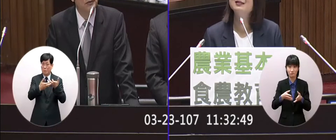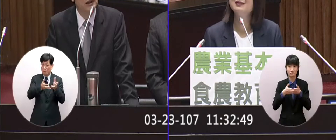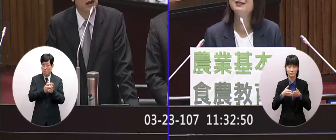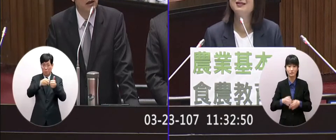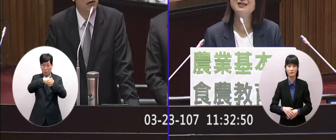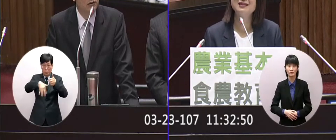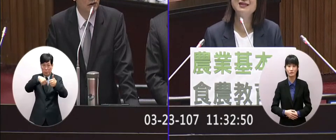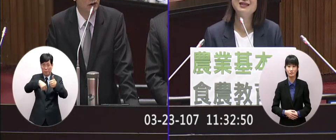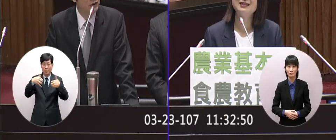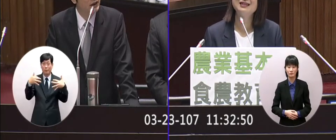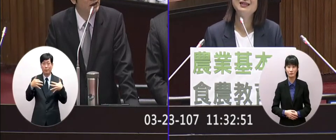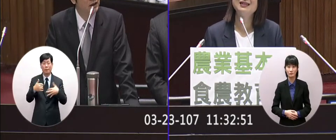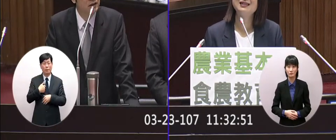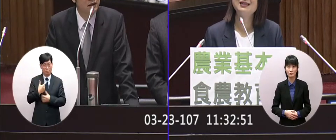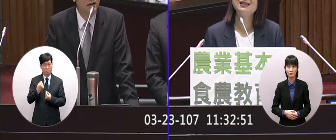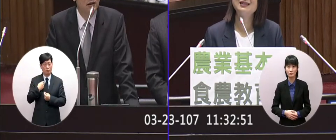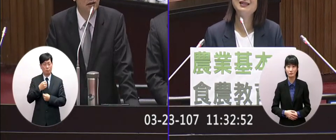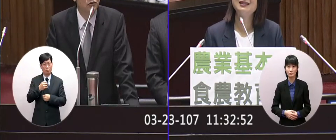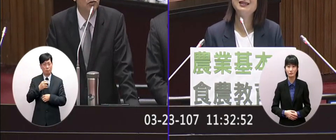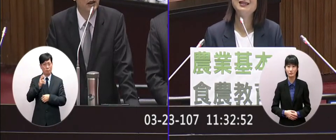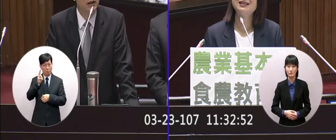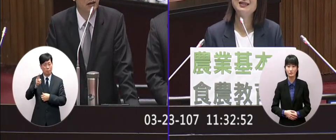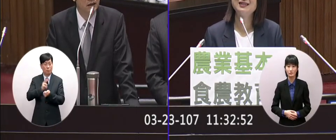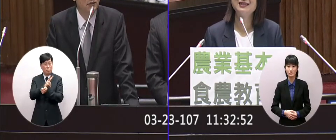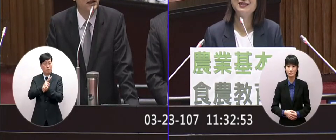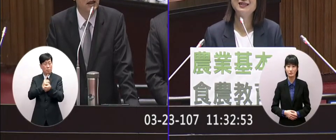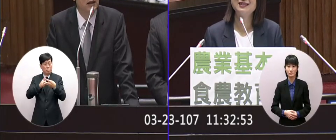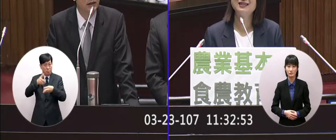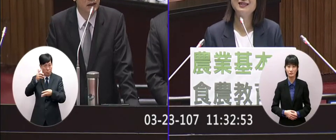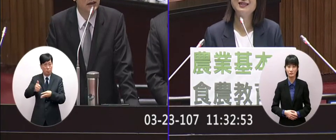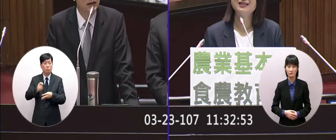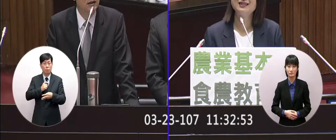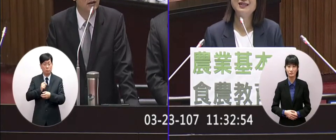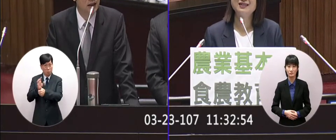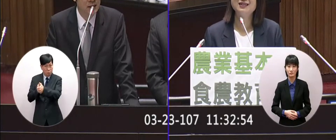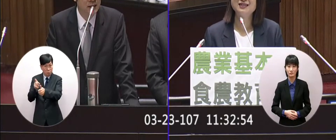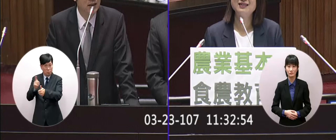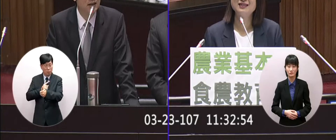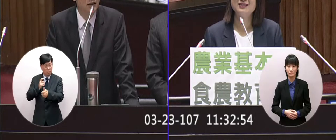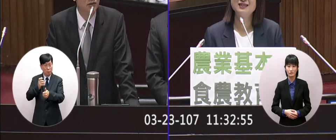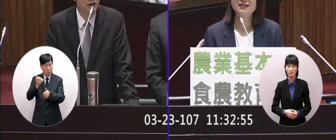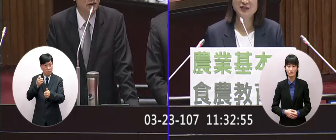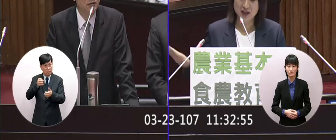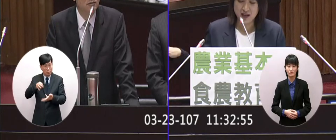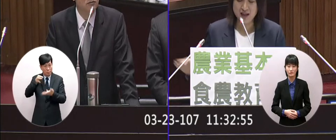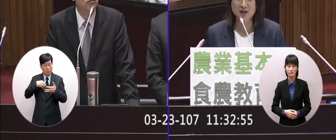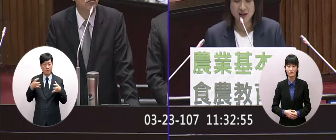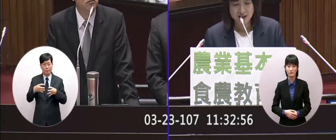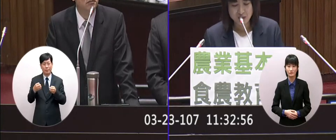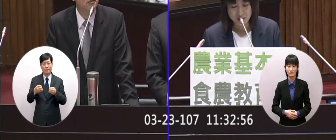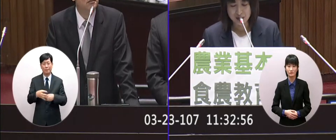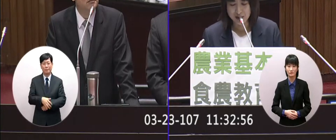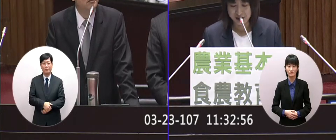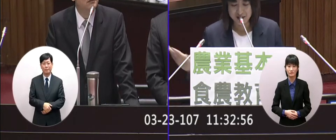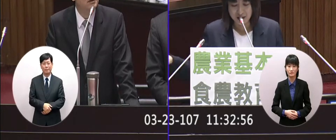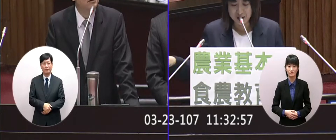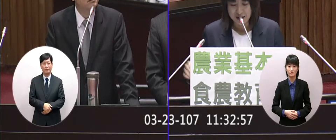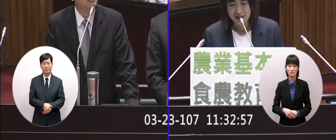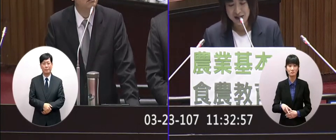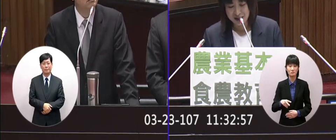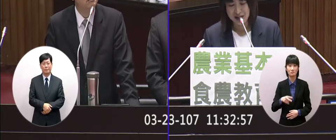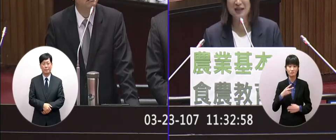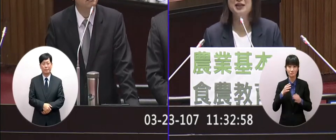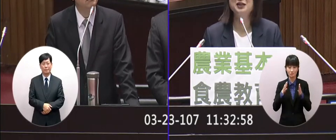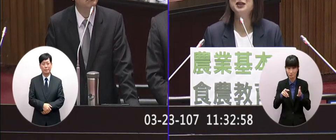组织的部分呢、我会请这个林主委也特别参考你的意见，大家在一起讨论。 好，那我当然知